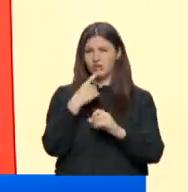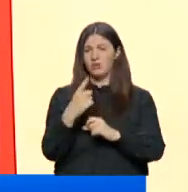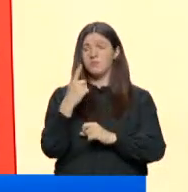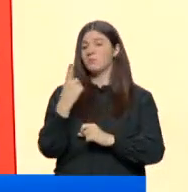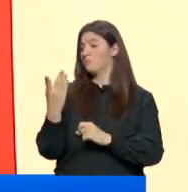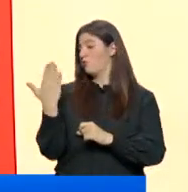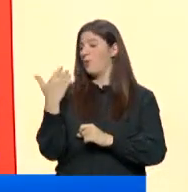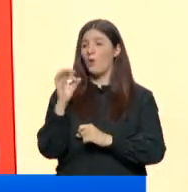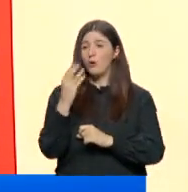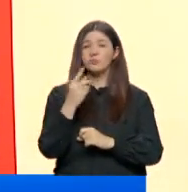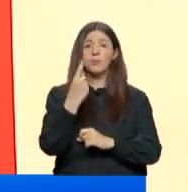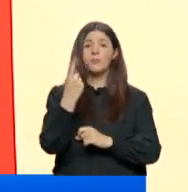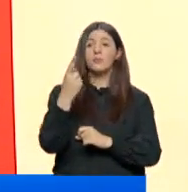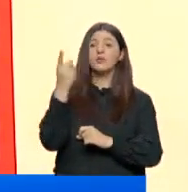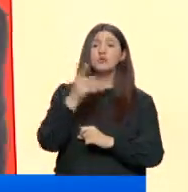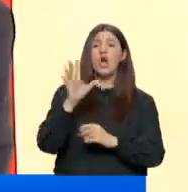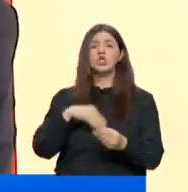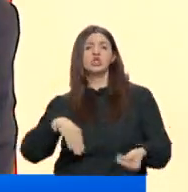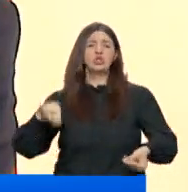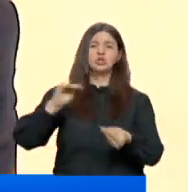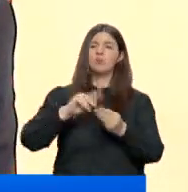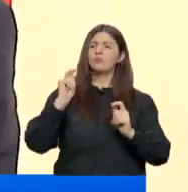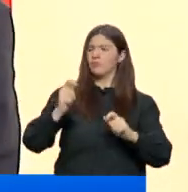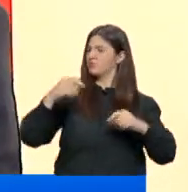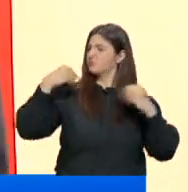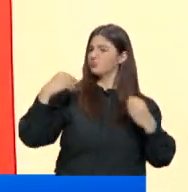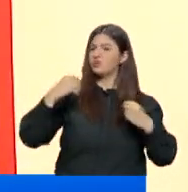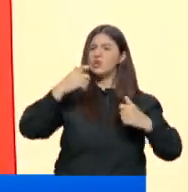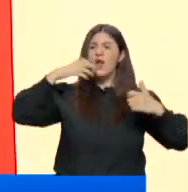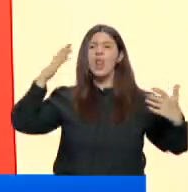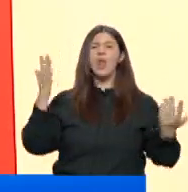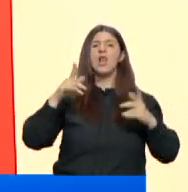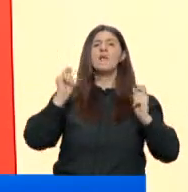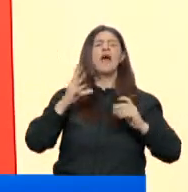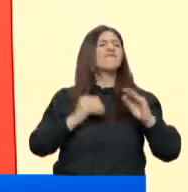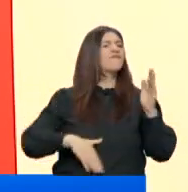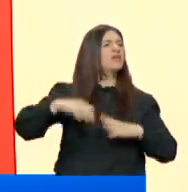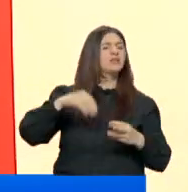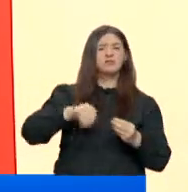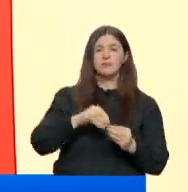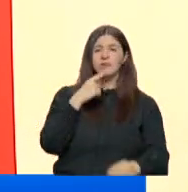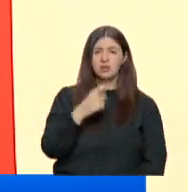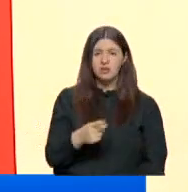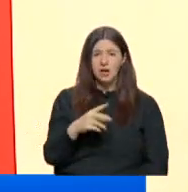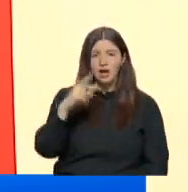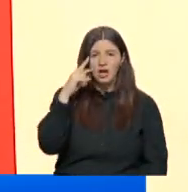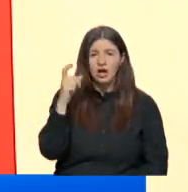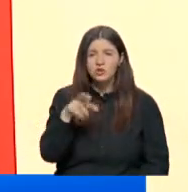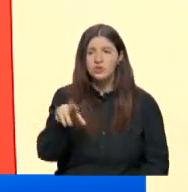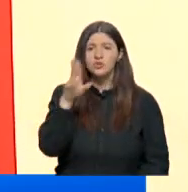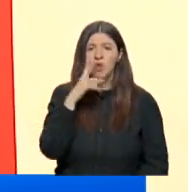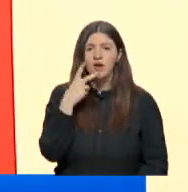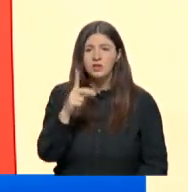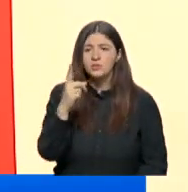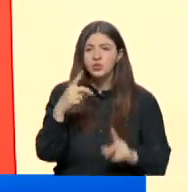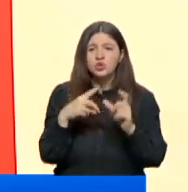sefer de böyle olmuştu. İktidar %50 zam yaptık, işte yıllardır yapılamayan en yüksek zam dedi. Aralık ayının sonunda